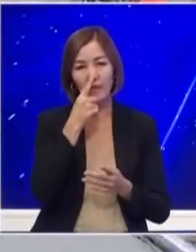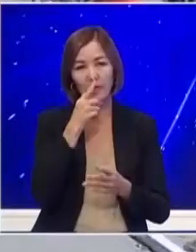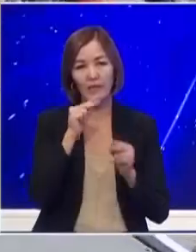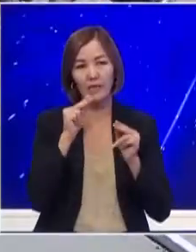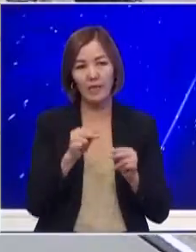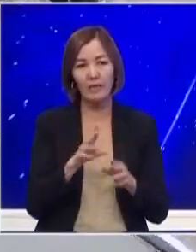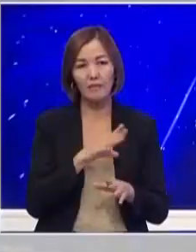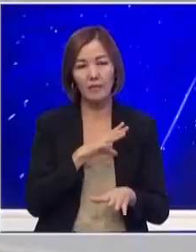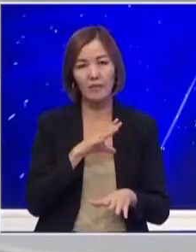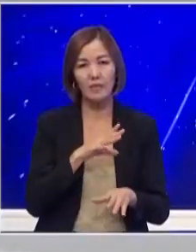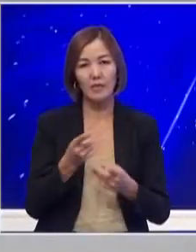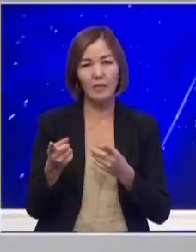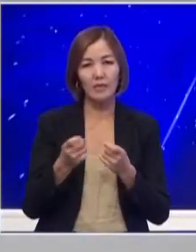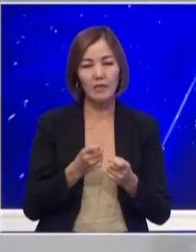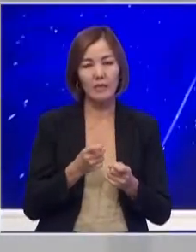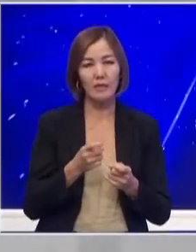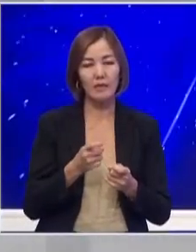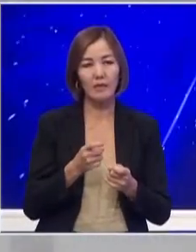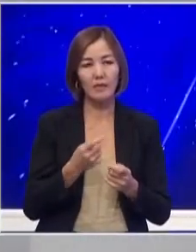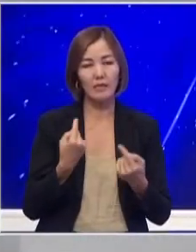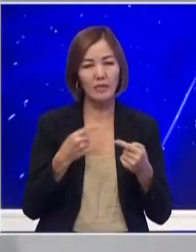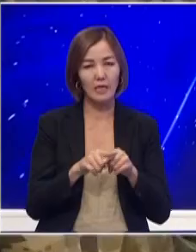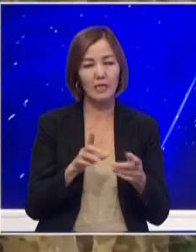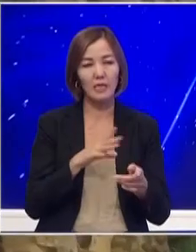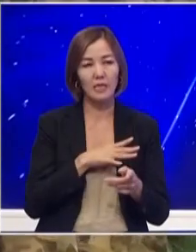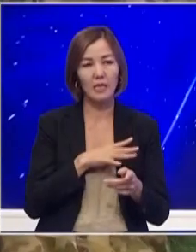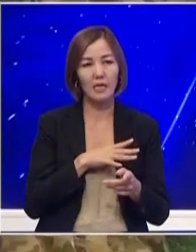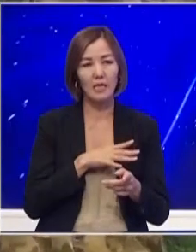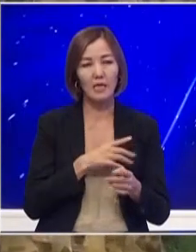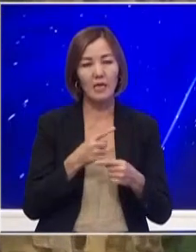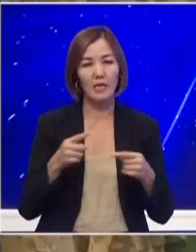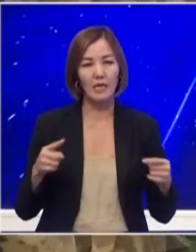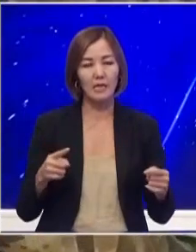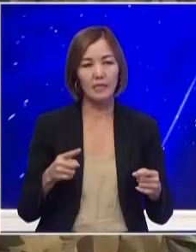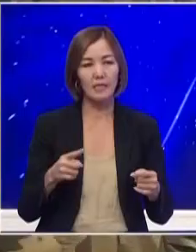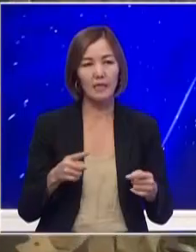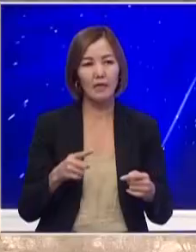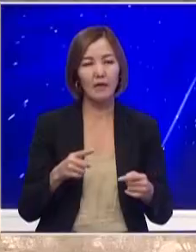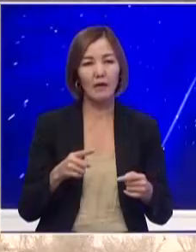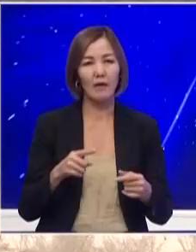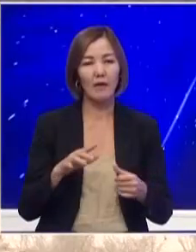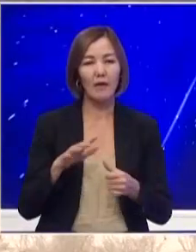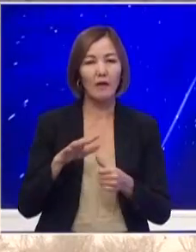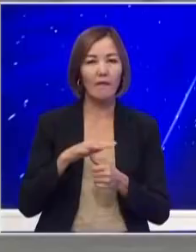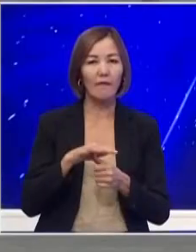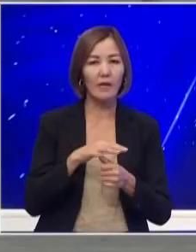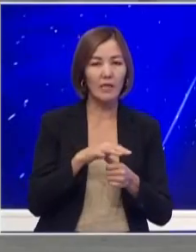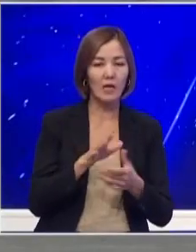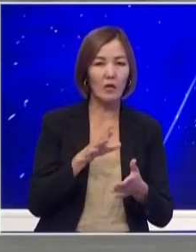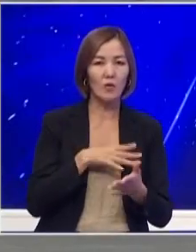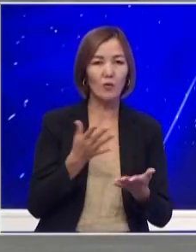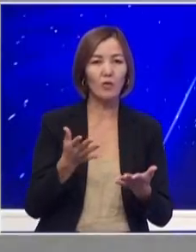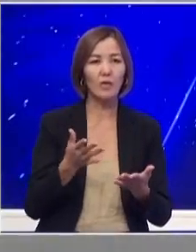В них были задействованы боевые машины пехоты, артиллерийские и зенитные комплексы, вертолеты Ми-8, Ми-35,